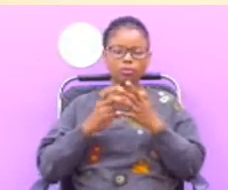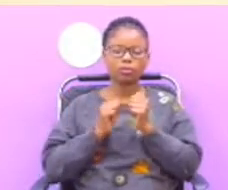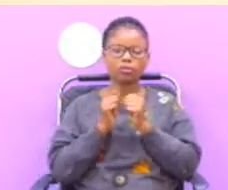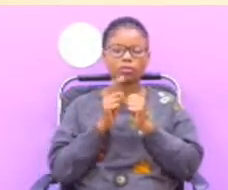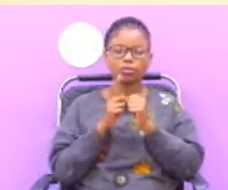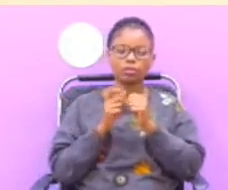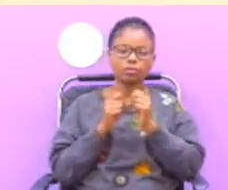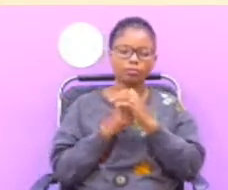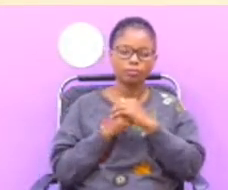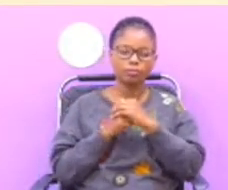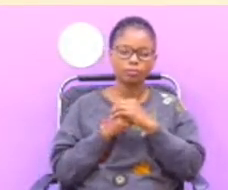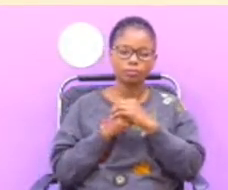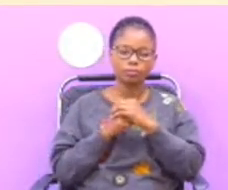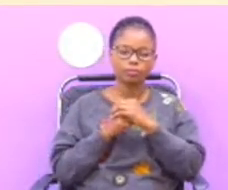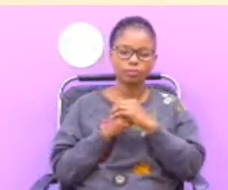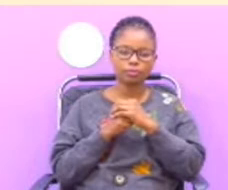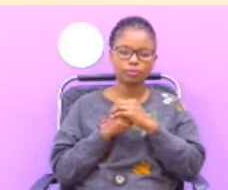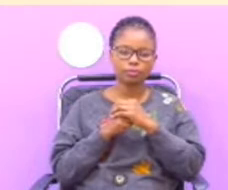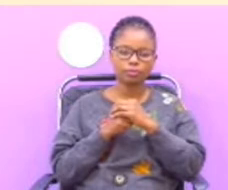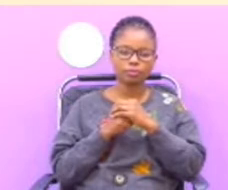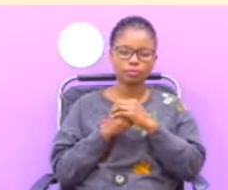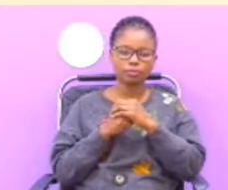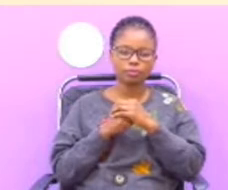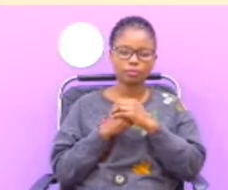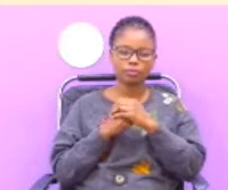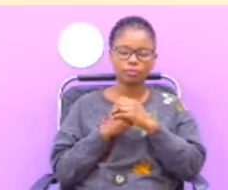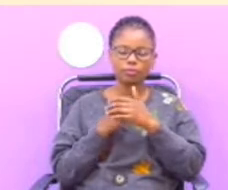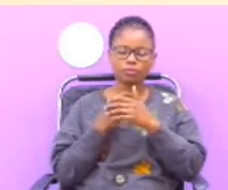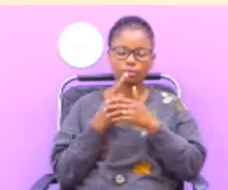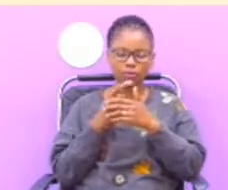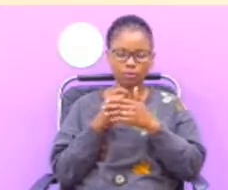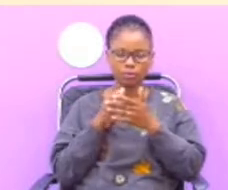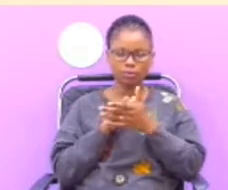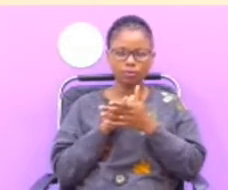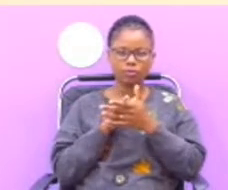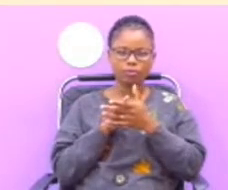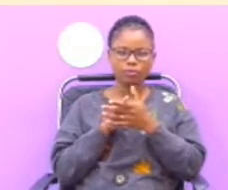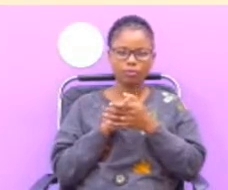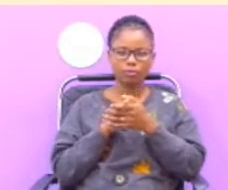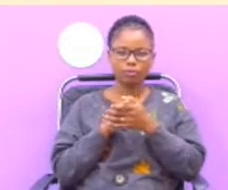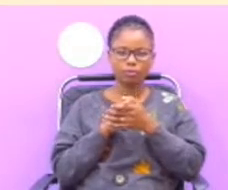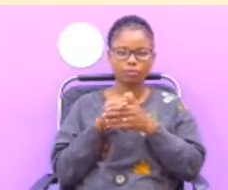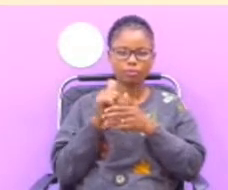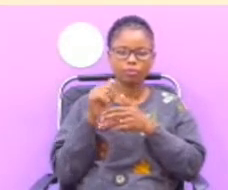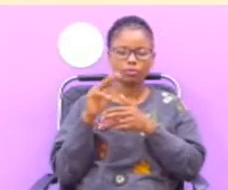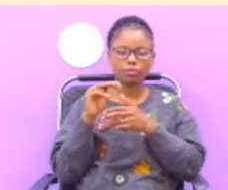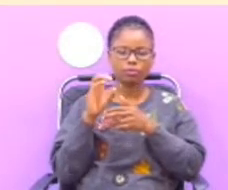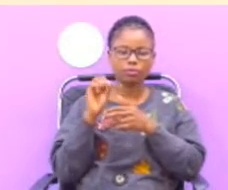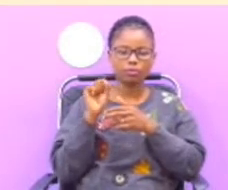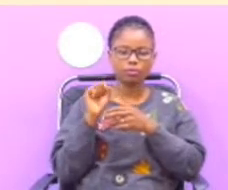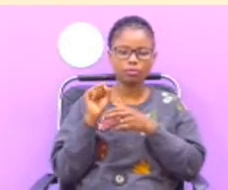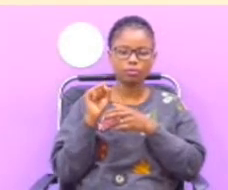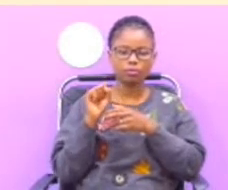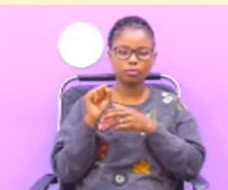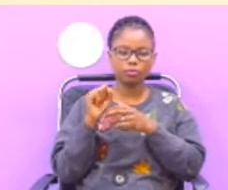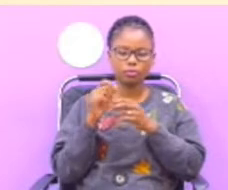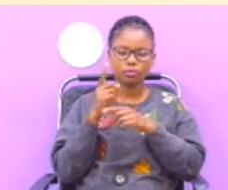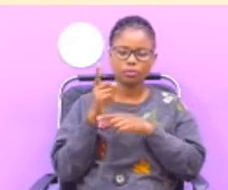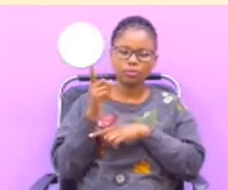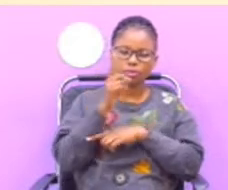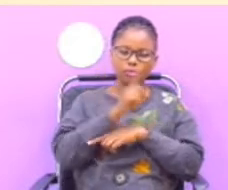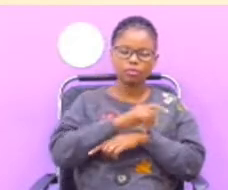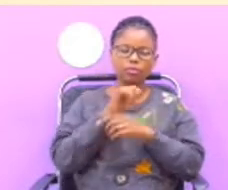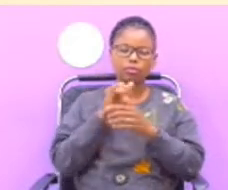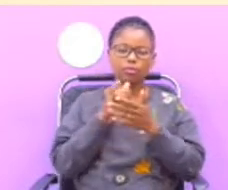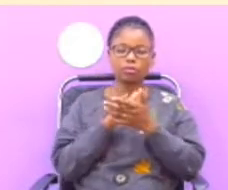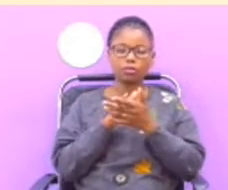egũtũteithia thĩinĩ wa verse 11 ĩroiga atĩrĩrĩ Amosi tũcokererie hamwe ithuothe mũthenya ũcio rĩ